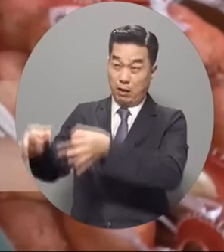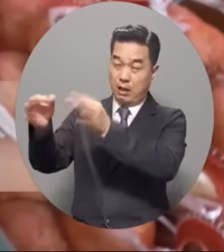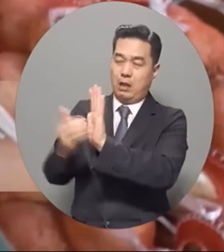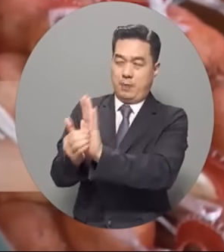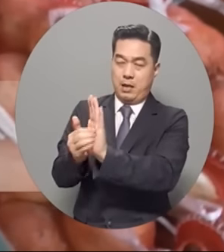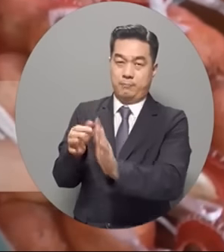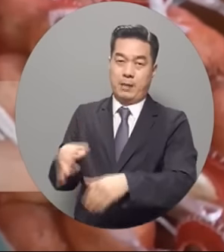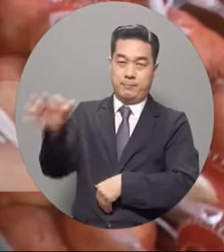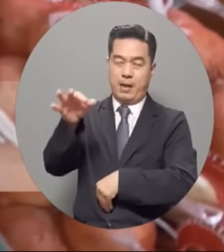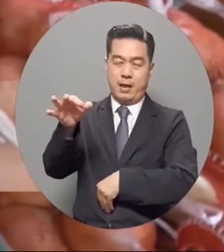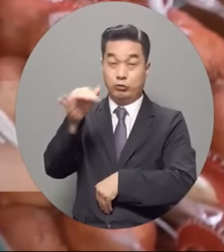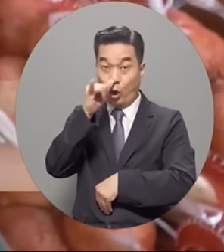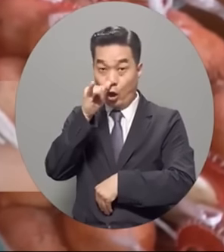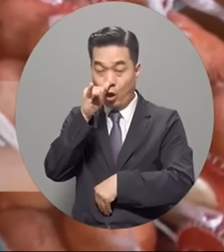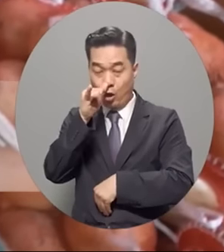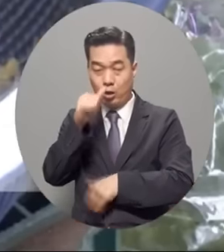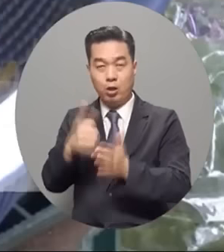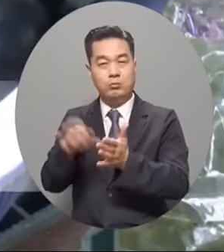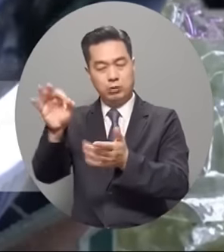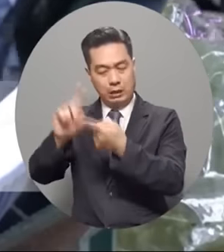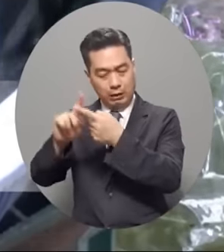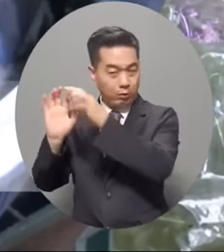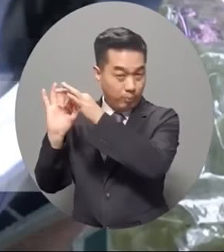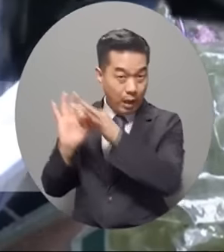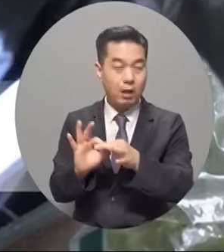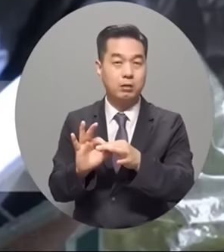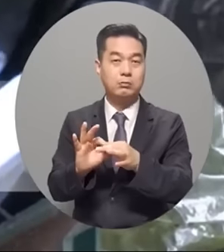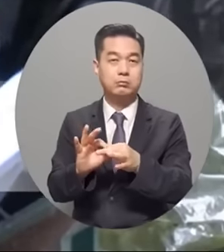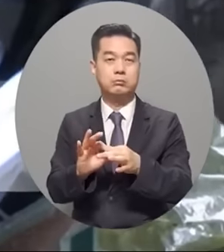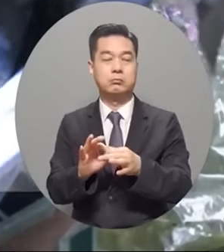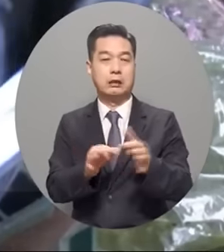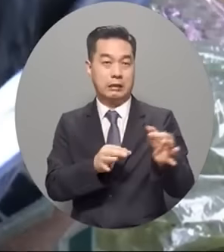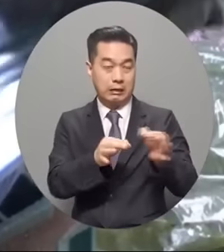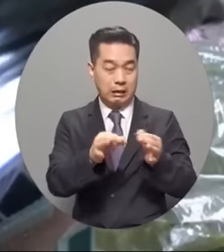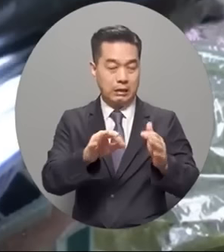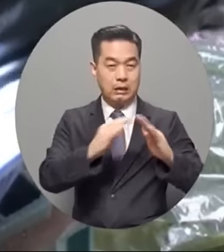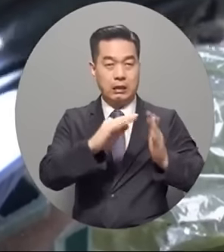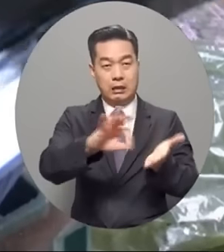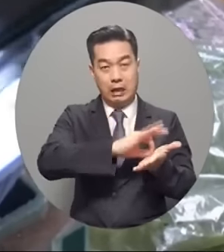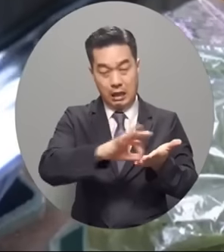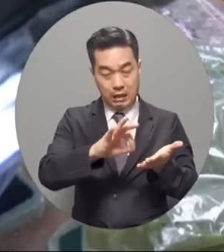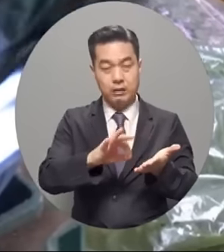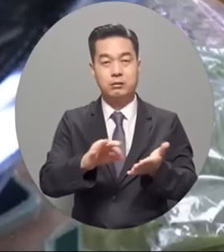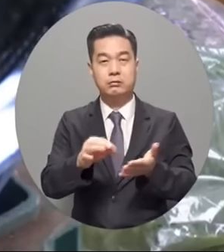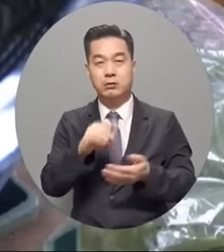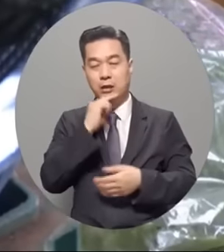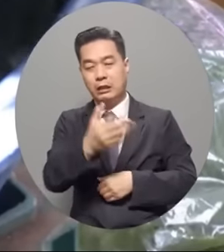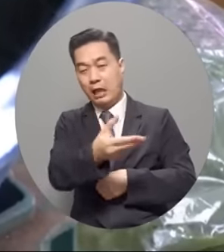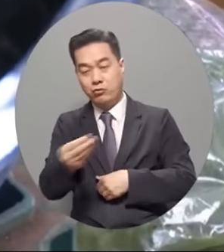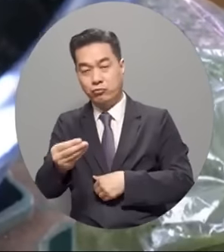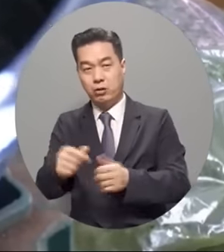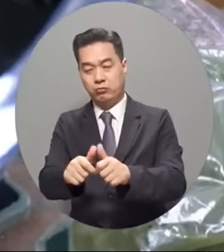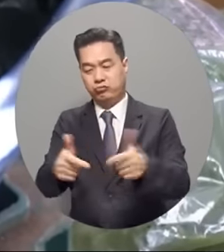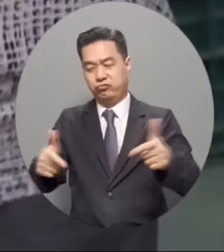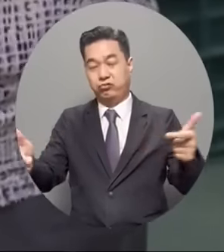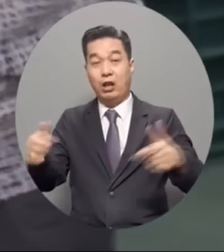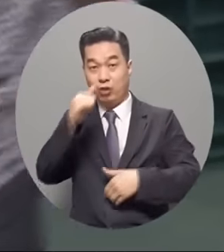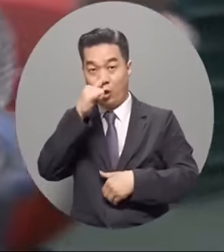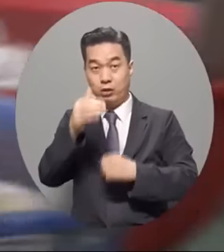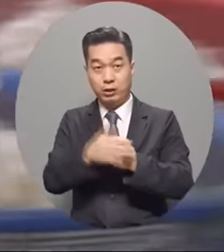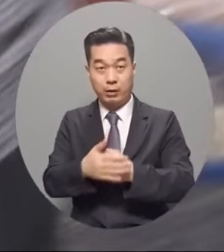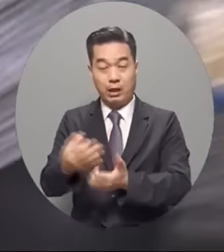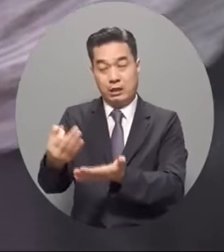올렸지만 물가는 잡히지 않았고 가계와 자영업자들의 대출이자 부담만 커졌습니다. 그렇다고 임금이 크게 오른 것도 아니라서